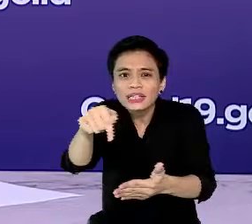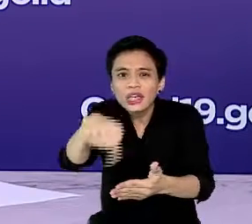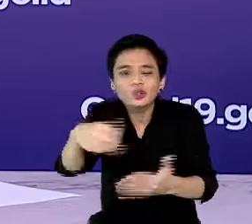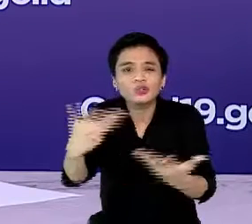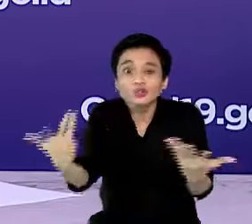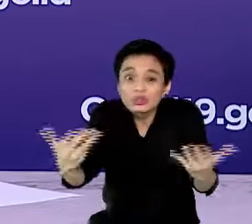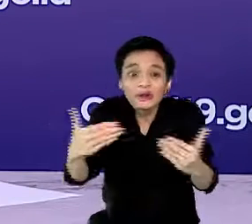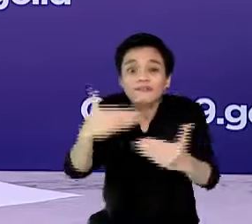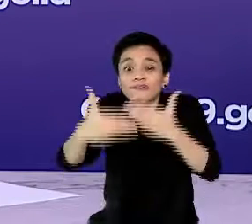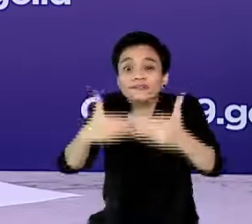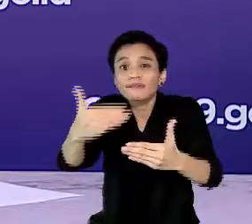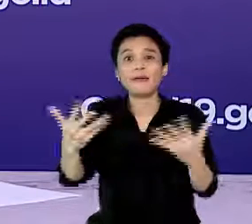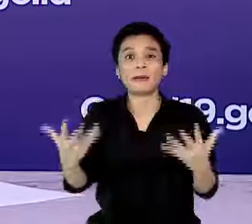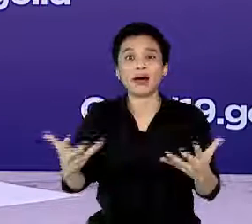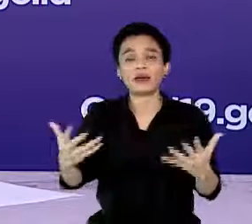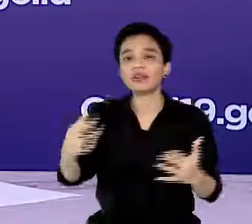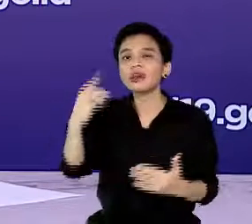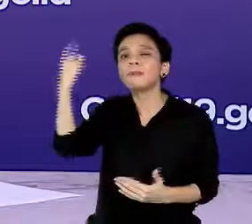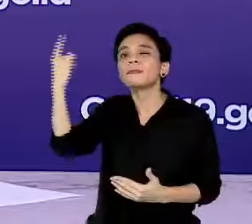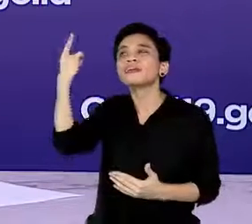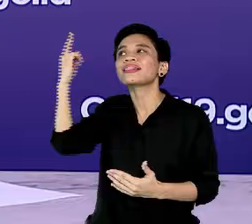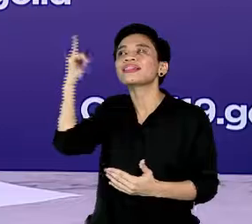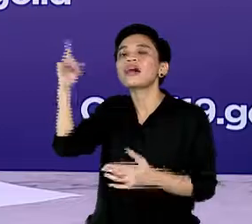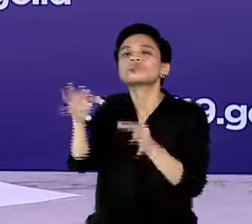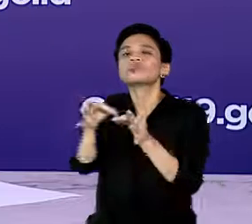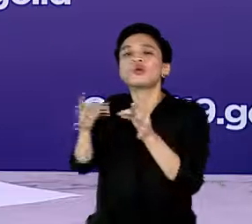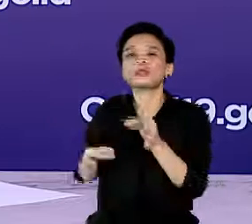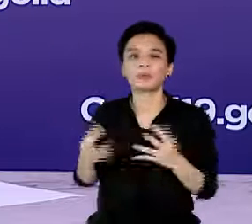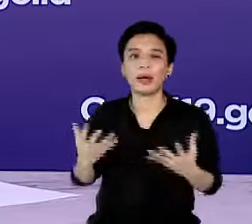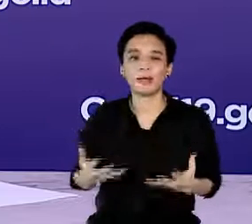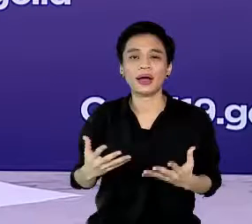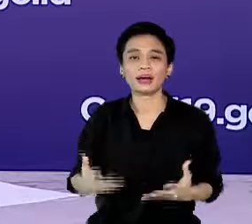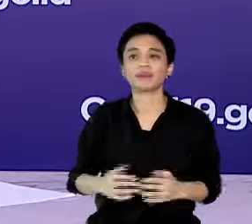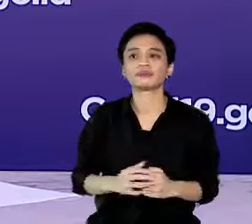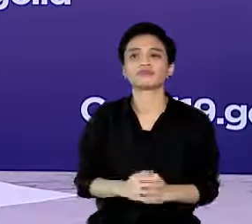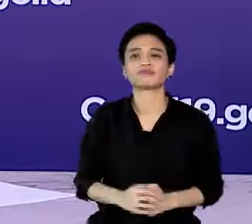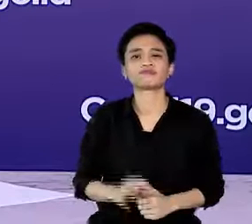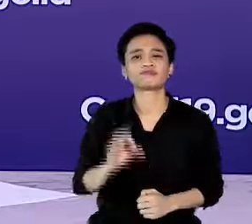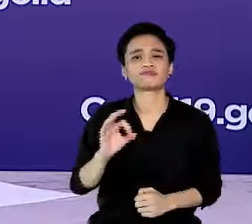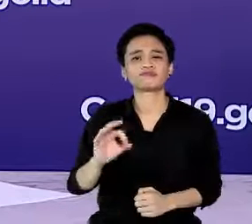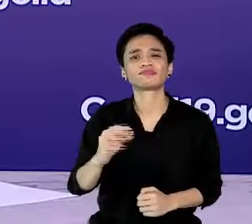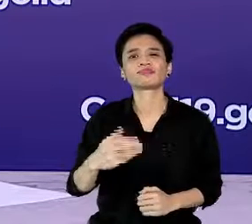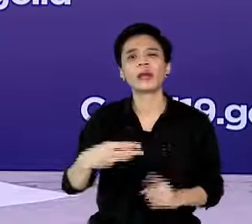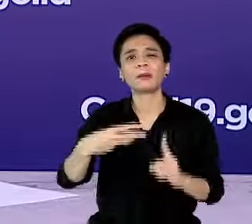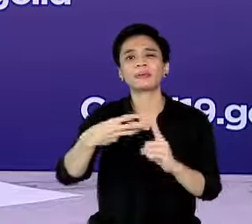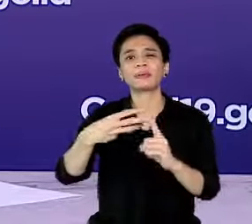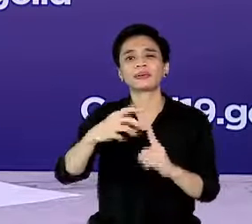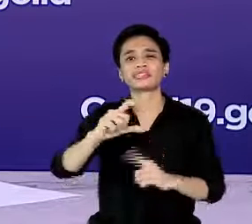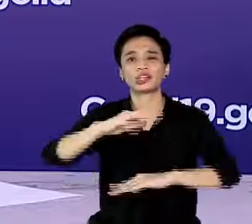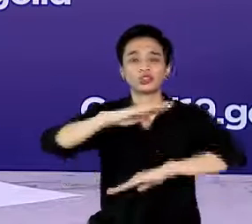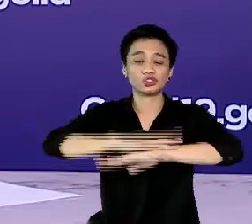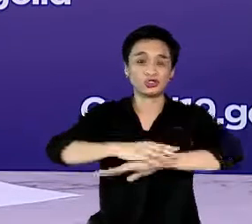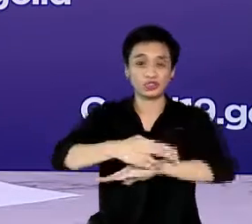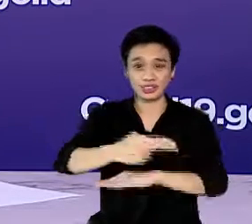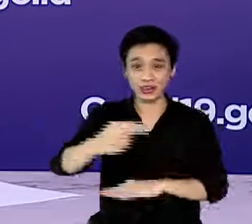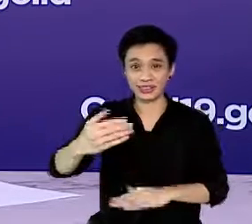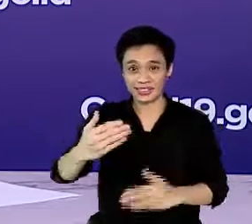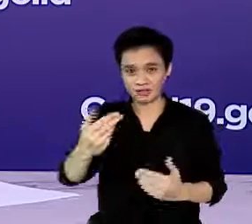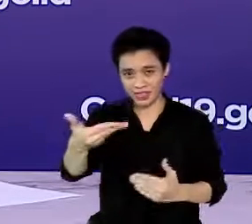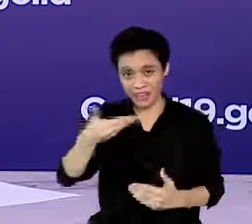ditempuh Sudahkah pemerintah mengantisipasi varian ini terima kasih terima kasih BBC News Indonesia